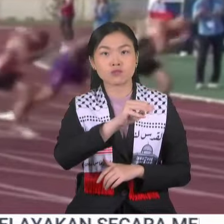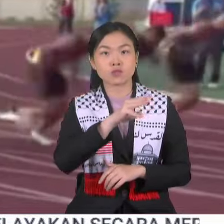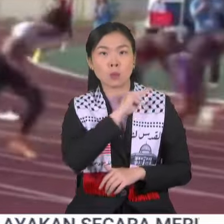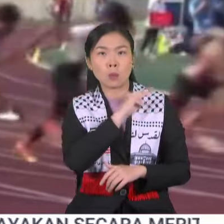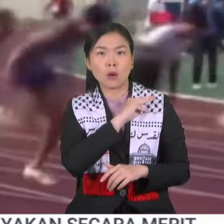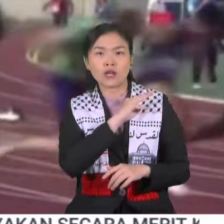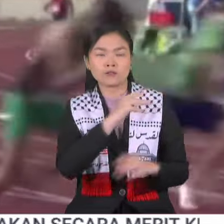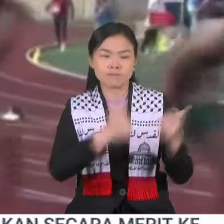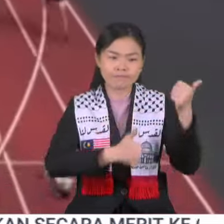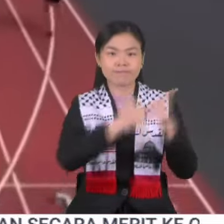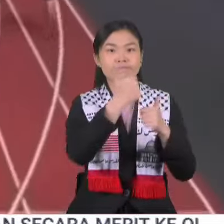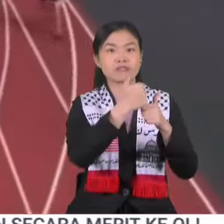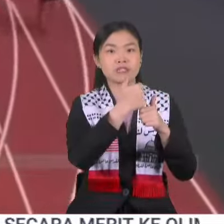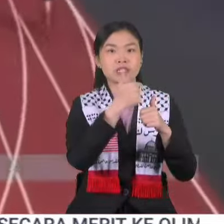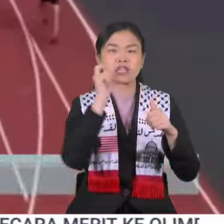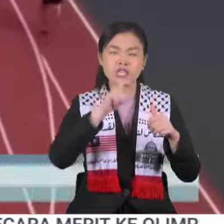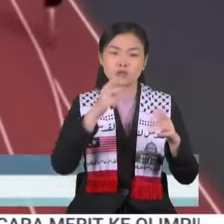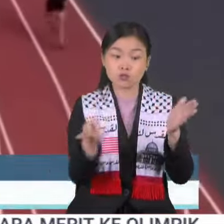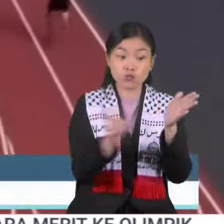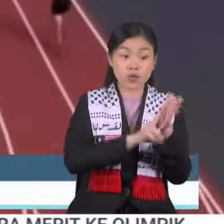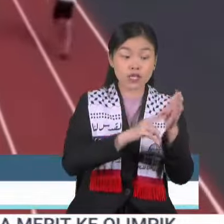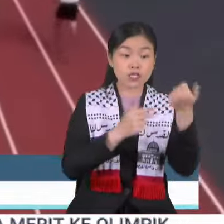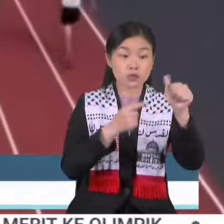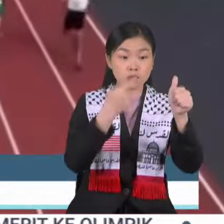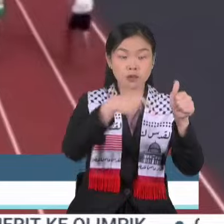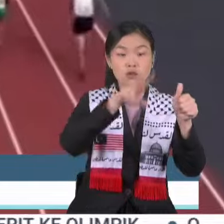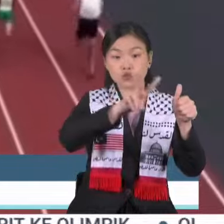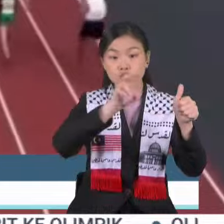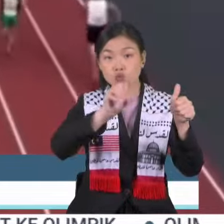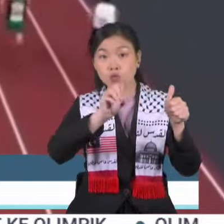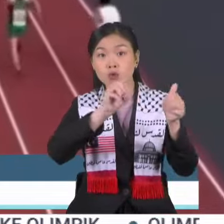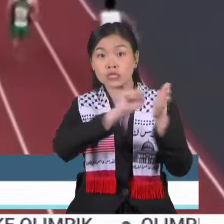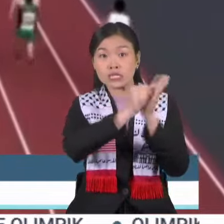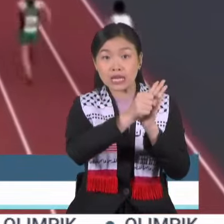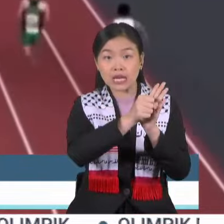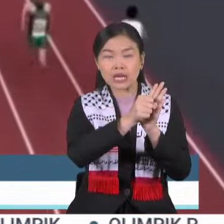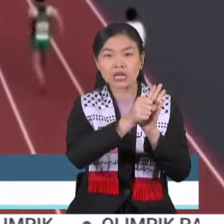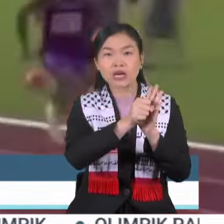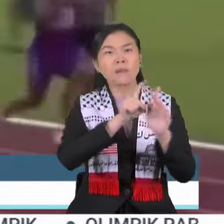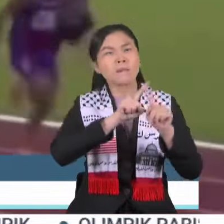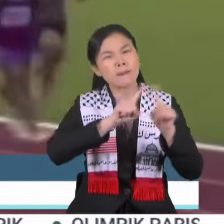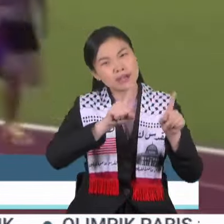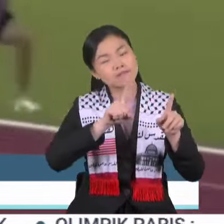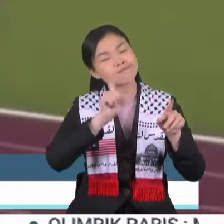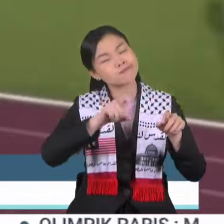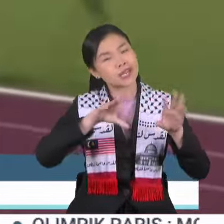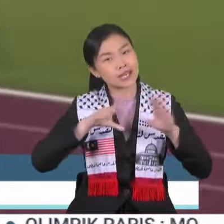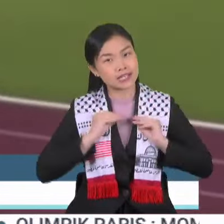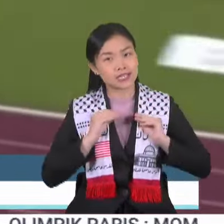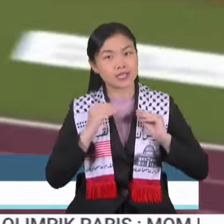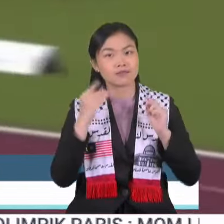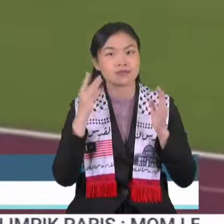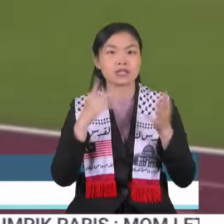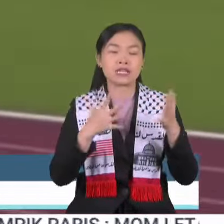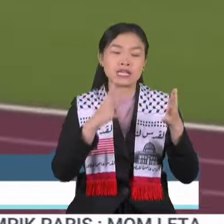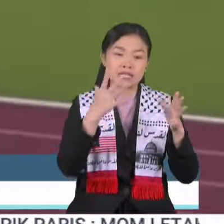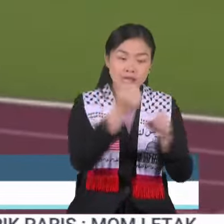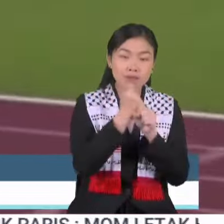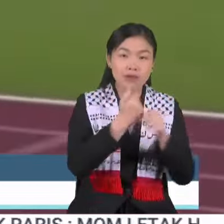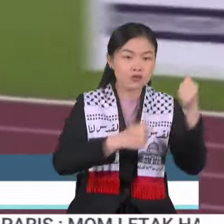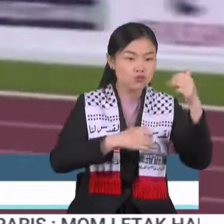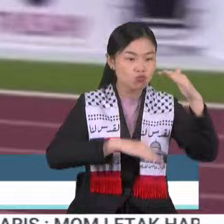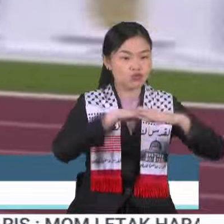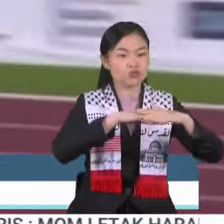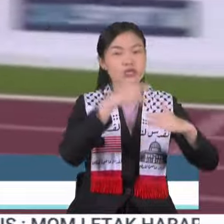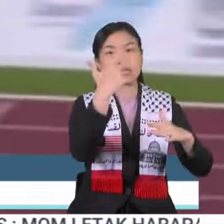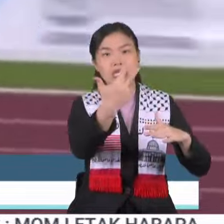untuk muncul juara selain perlu mencatat 10.20 saat terpaksa akur apabila sekadar meraih tempat ketiga